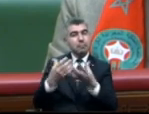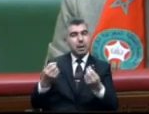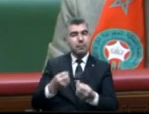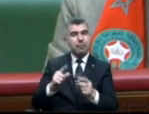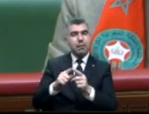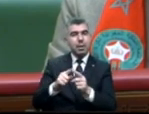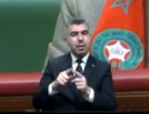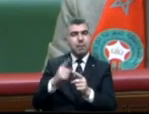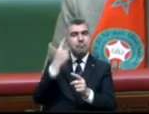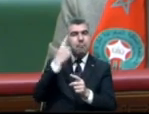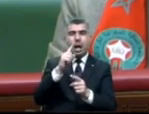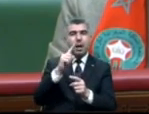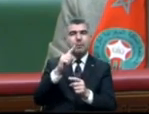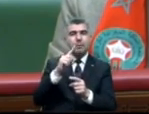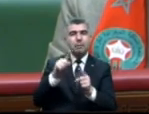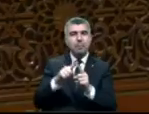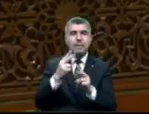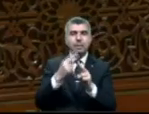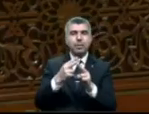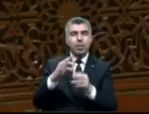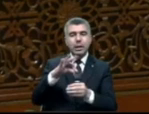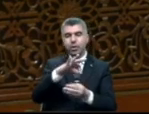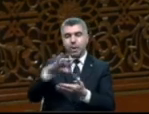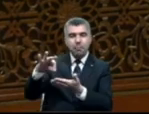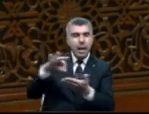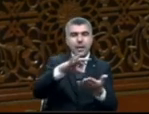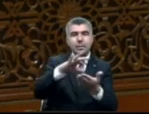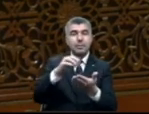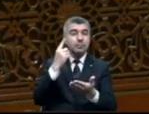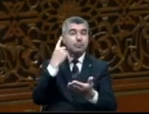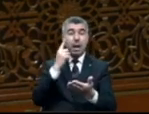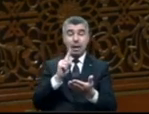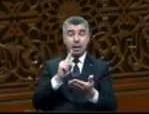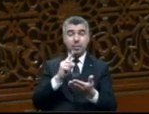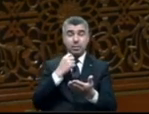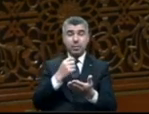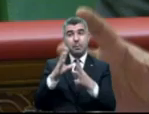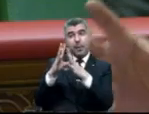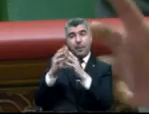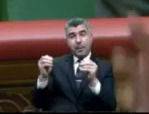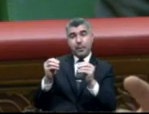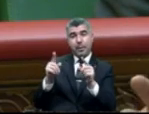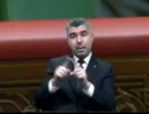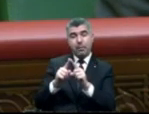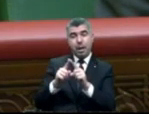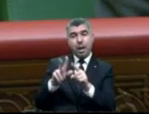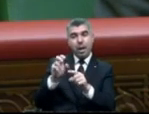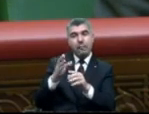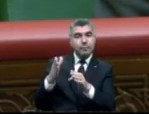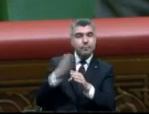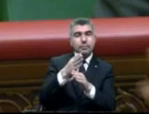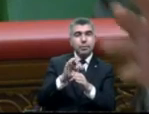كانت دائما في واحد المنطقة معروفة ومحدودة وبقينا خليين الجهات والمناطق الأخرى اللي هي بعيدة،